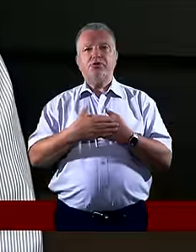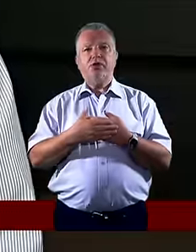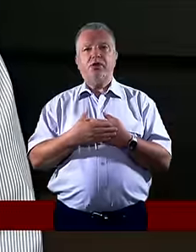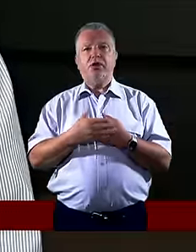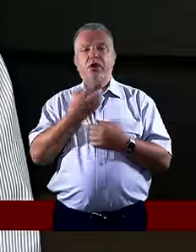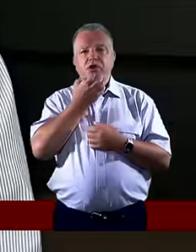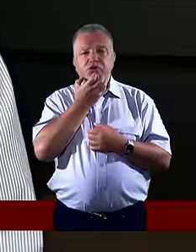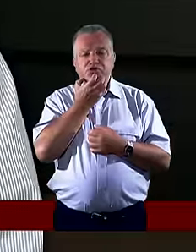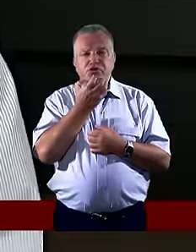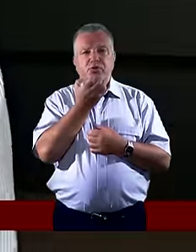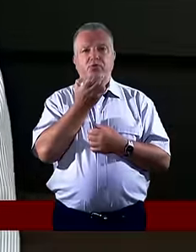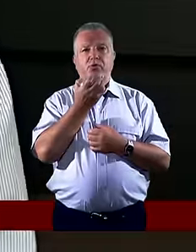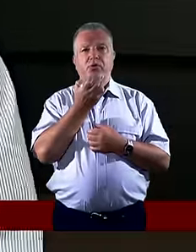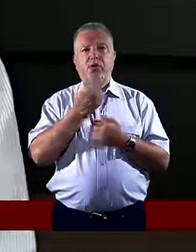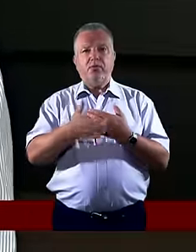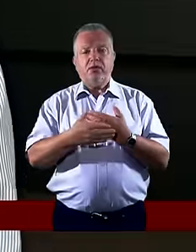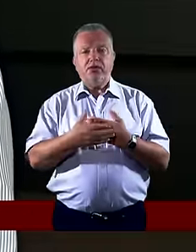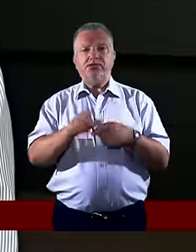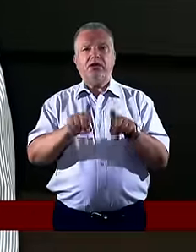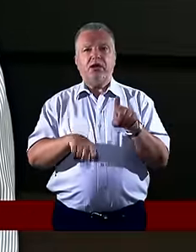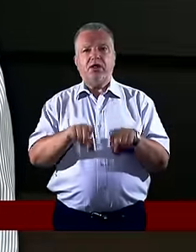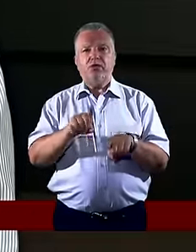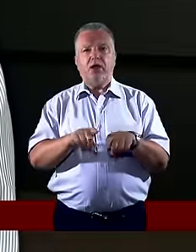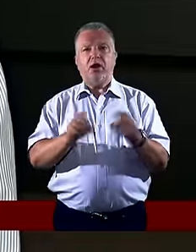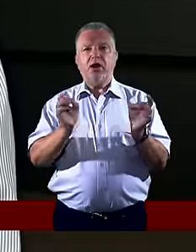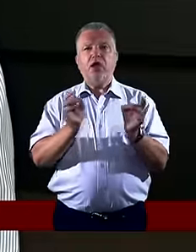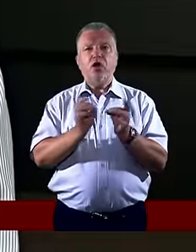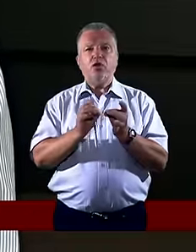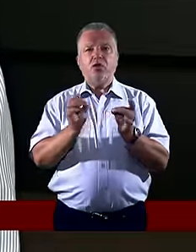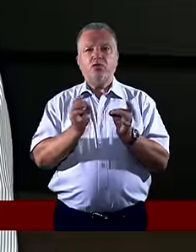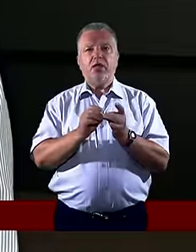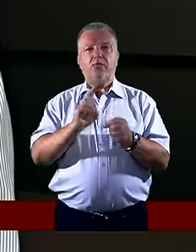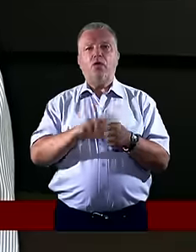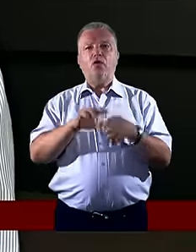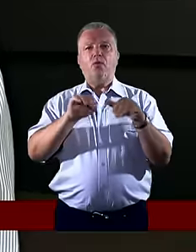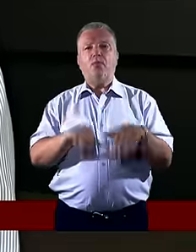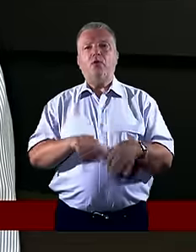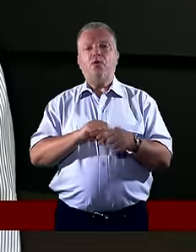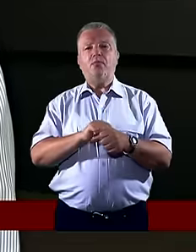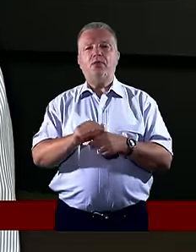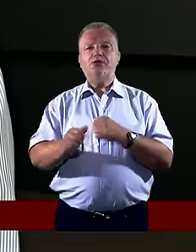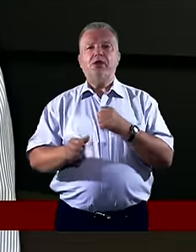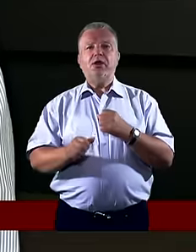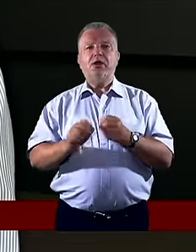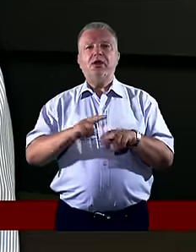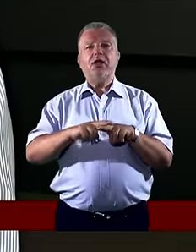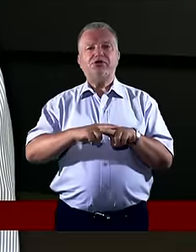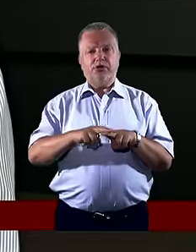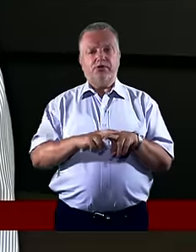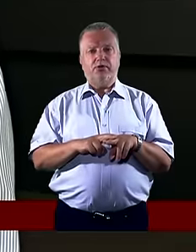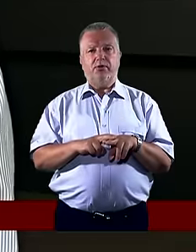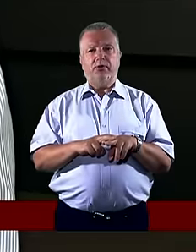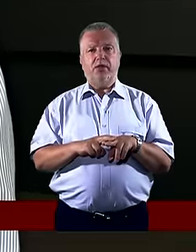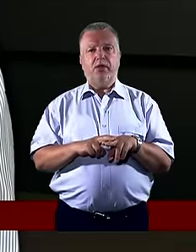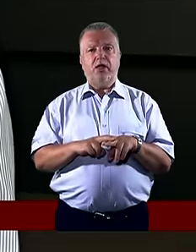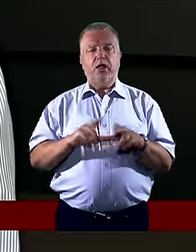Bliskość naprawdę takich ciepłych, bliskich, relacji. Naturalnych relacji i kontaktów, które mogą być pewnym argumentem,